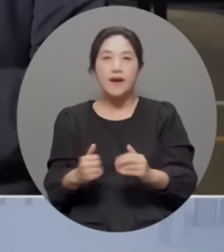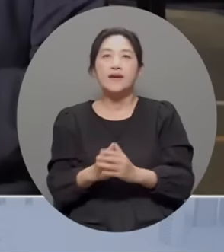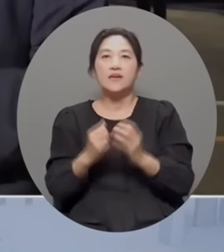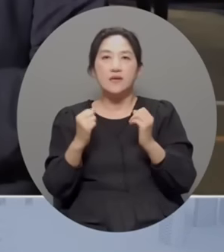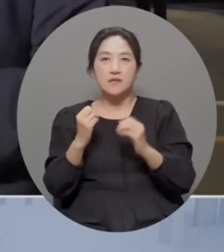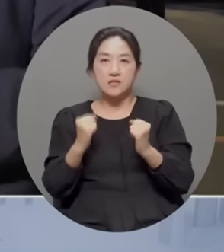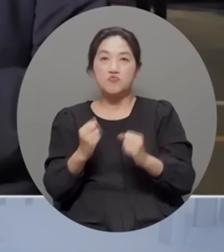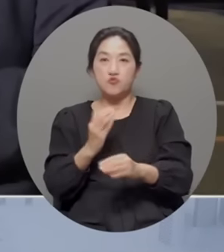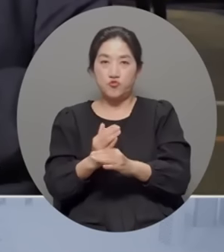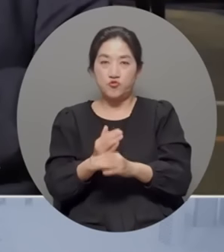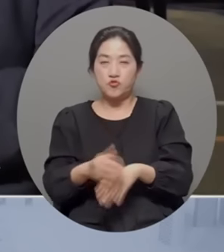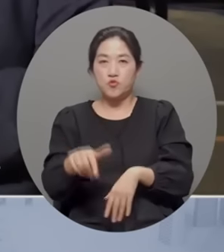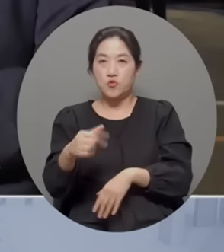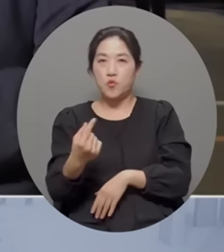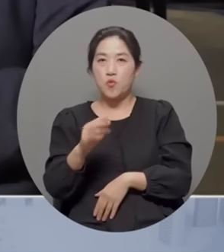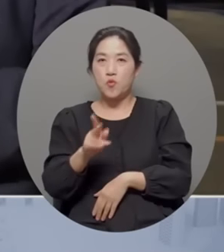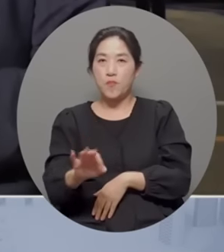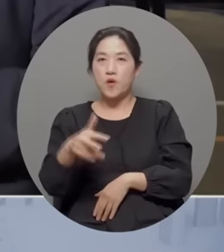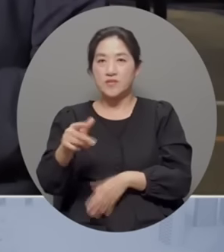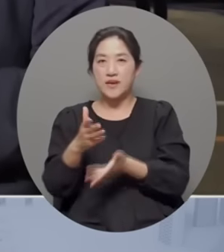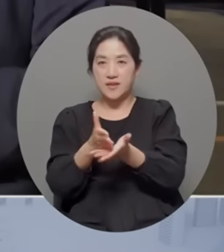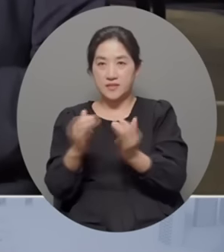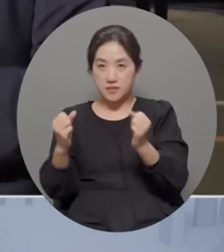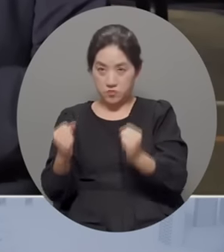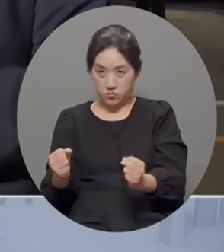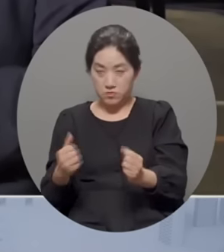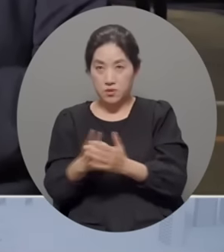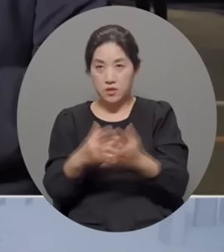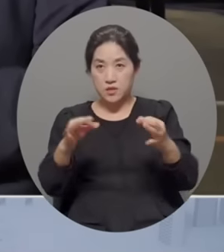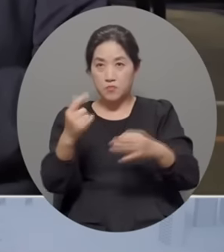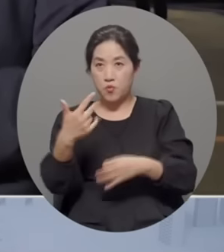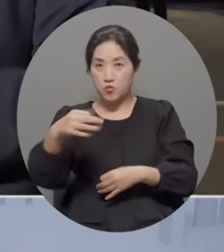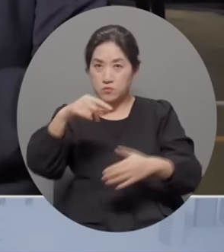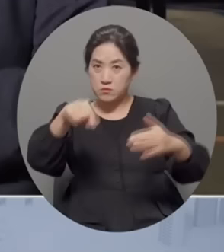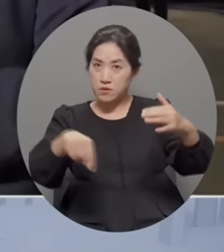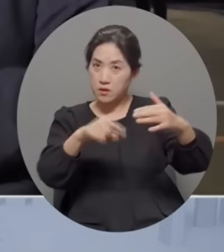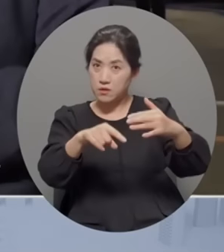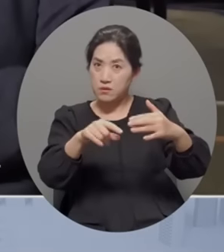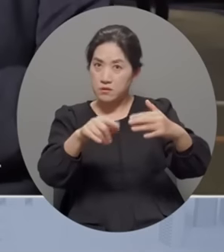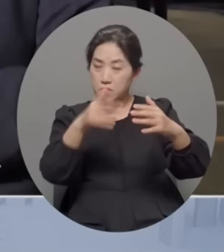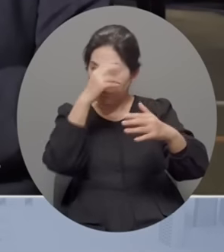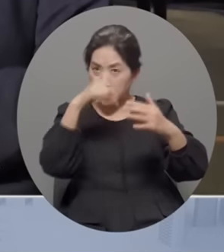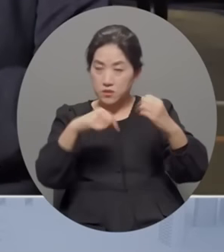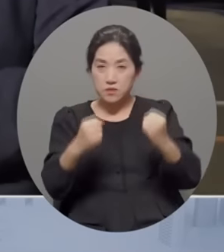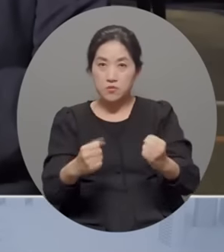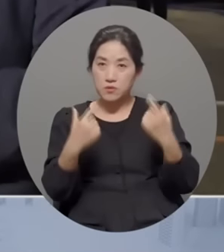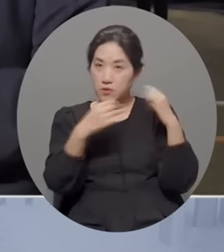연결해보겠습니다. 고병찬 기자, 김호중 씨가 아직 경찰서 안에 있나요?